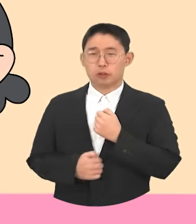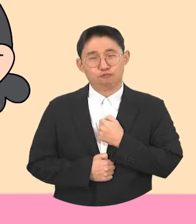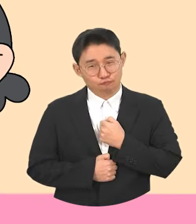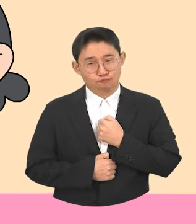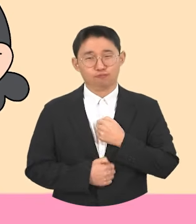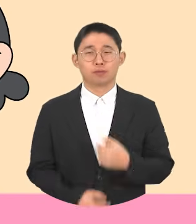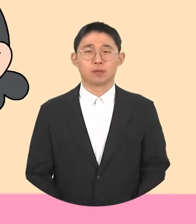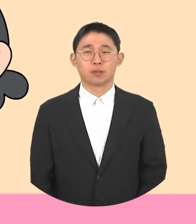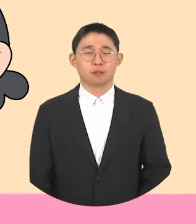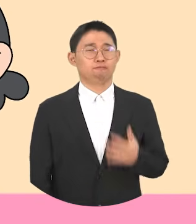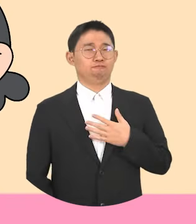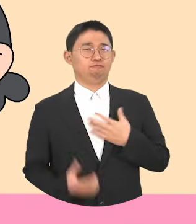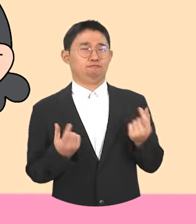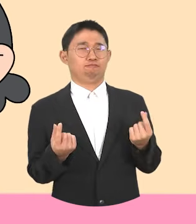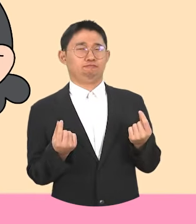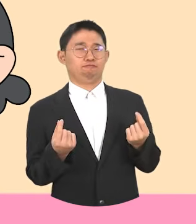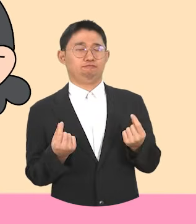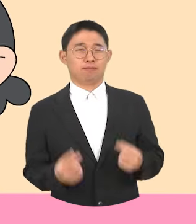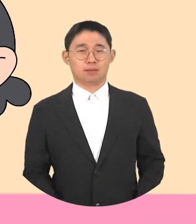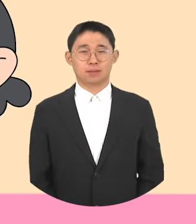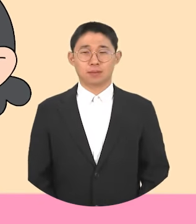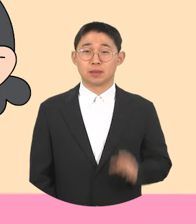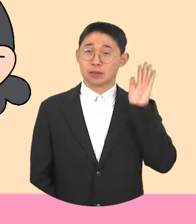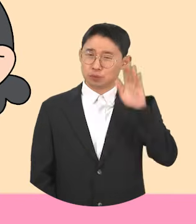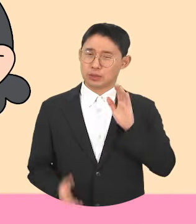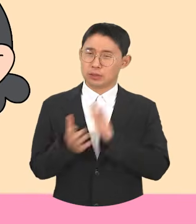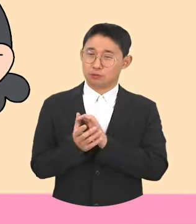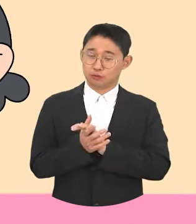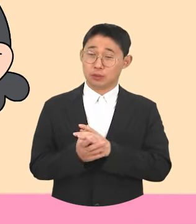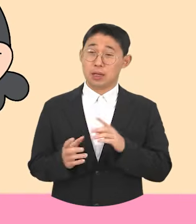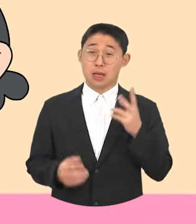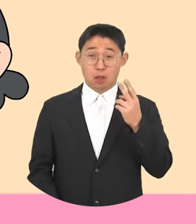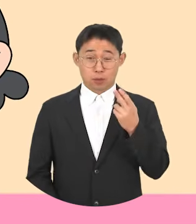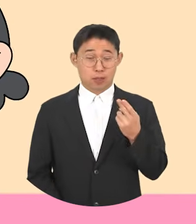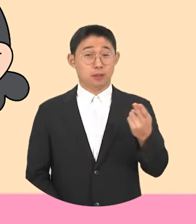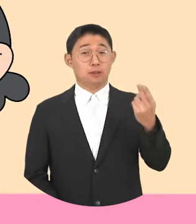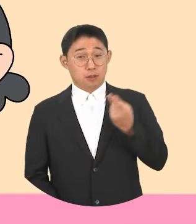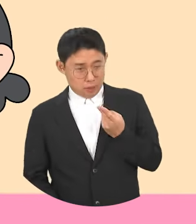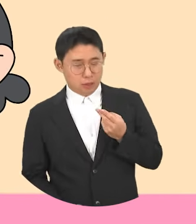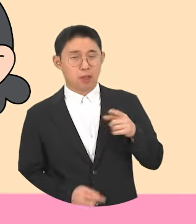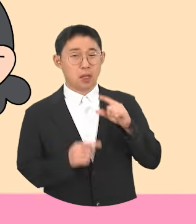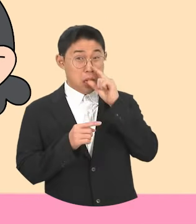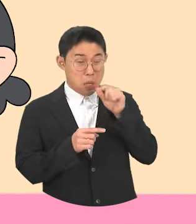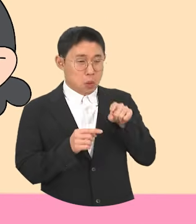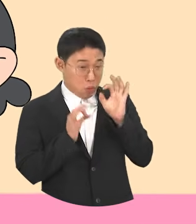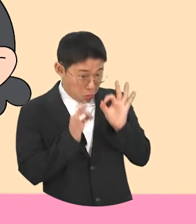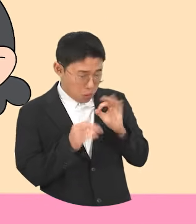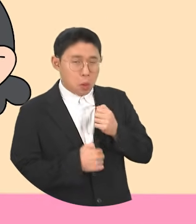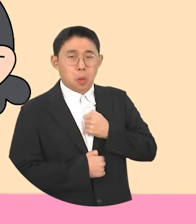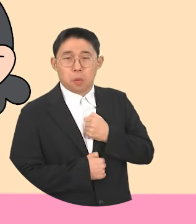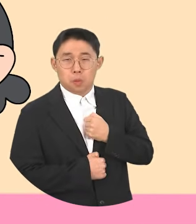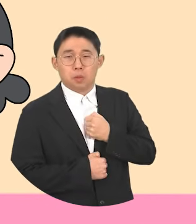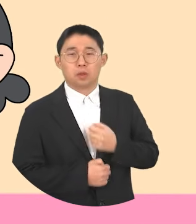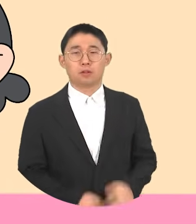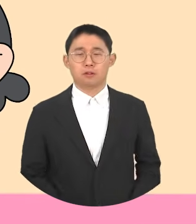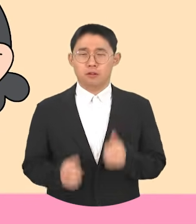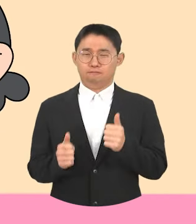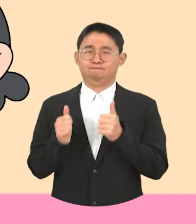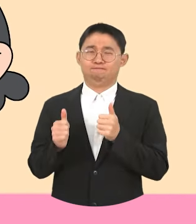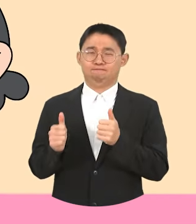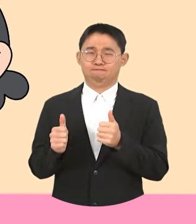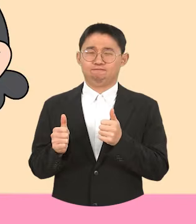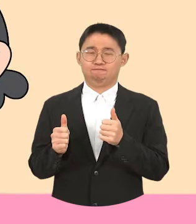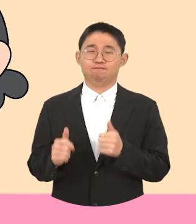때 조심할게요. 선생님, 저도요. 앞으로는 친구에게 가위를 받을 때 날카로운 부분을 조심할게요.